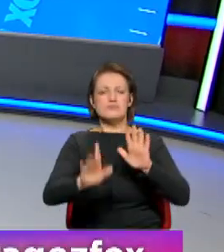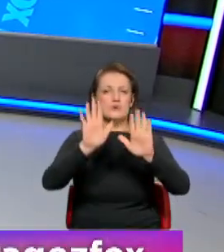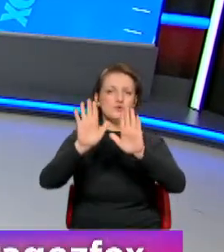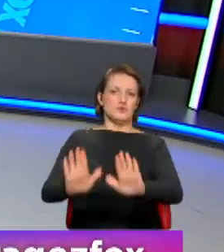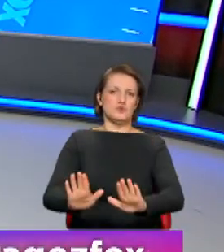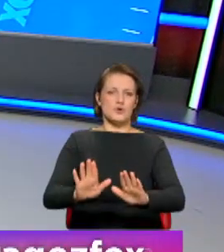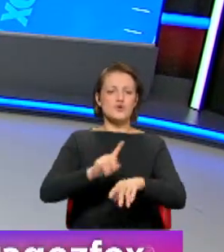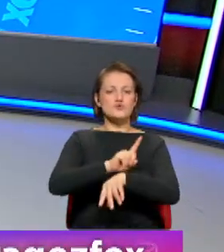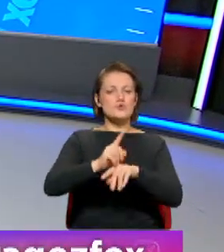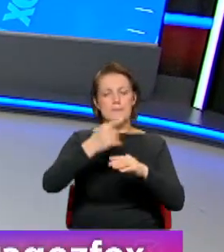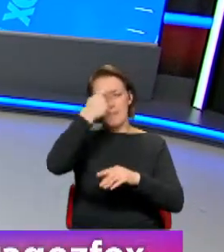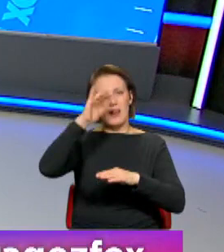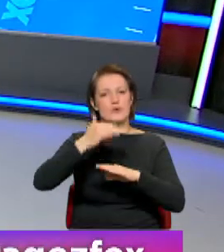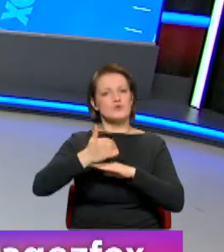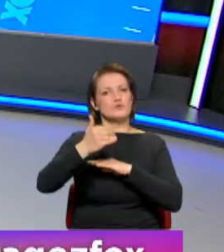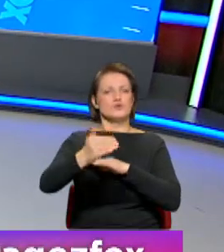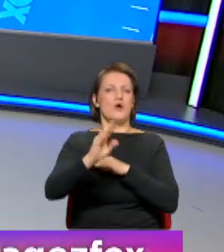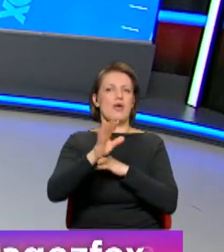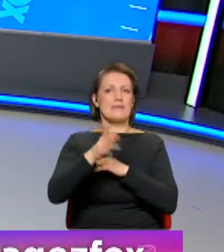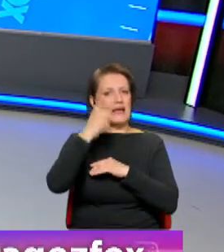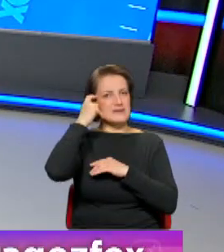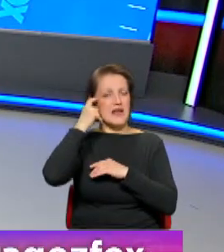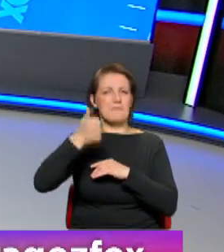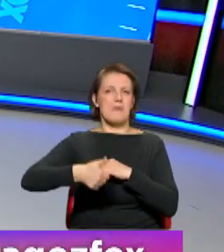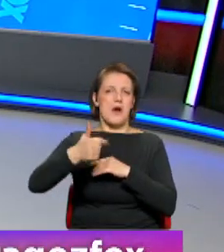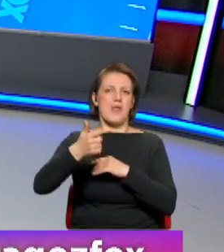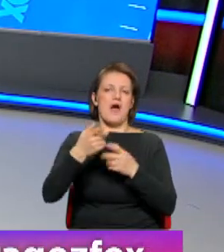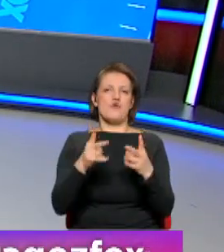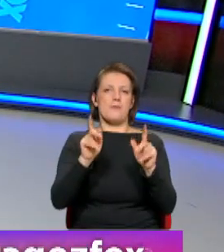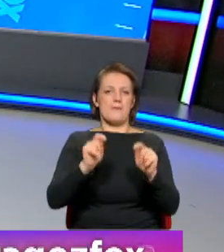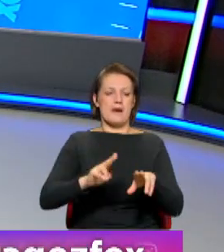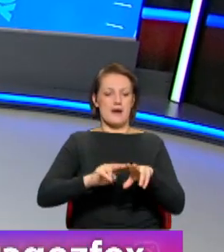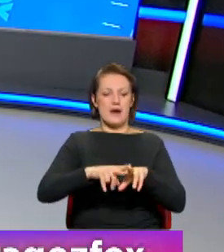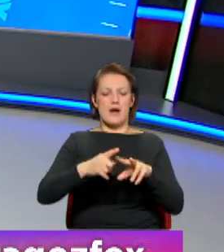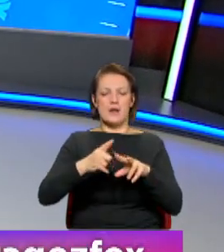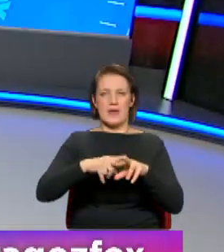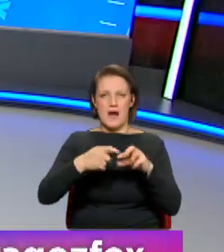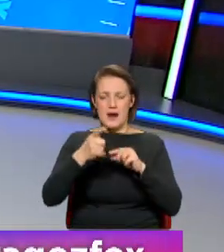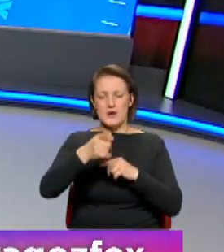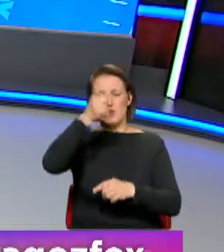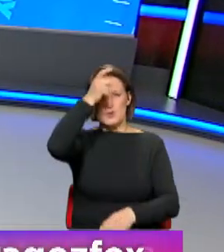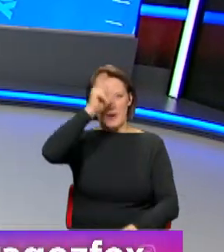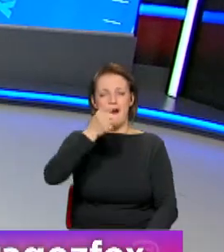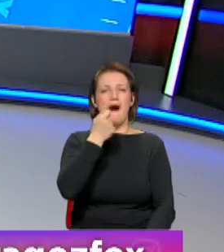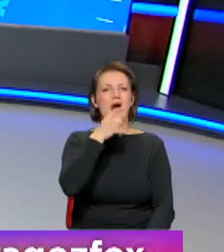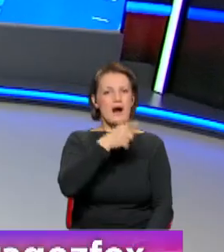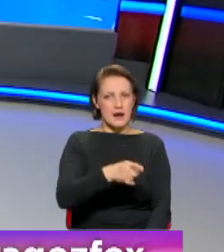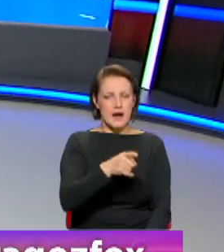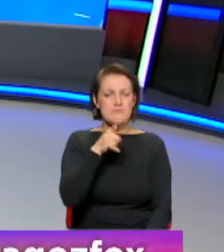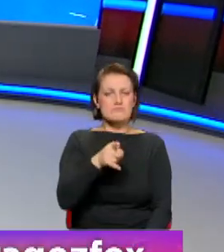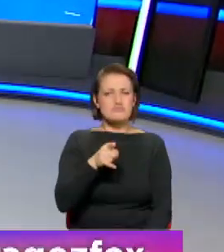de uzatılabileceği söyleniyor. Netanyahu bu açıklamayı yaptı. Katar'ın da devreye girmesi, Türkiye'nin Ankara'nın da devreye girmesi